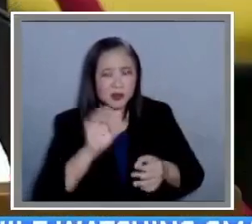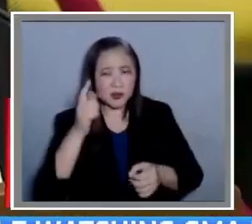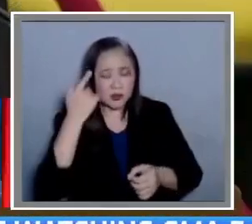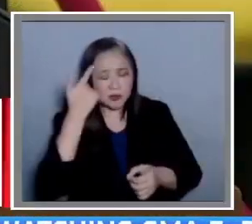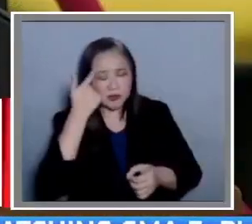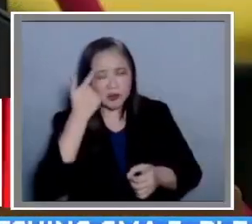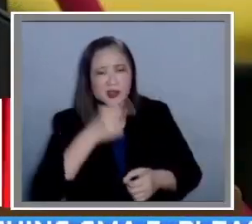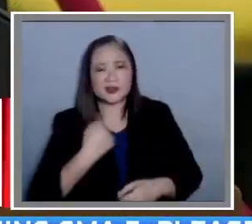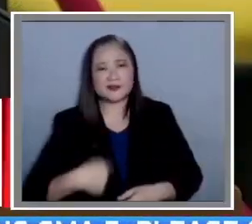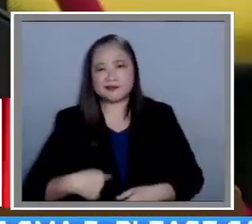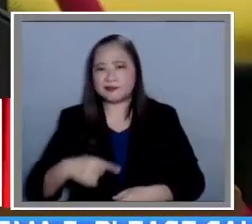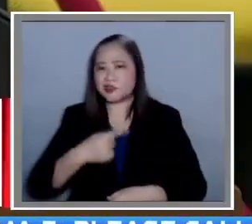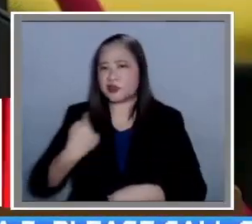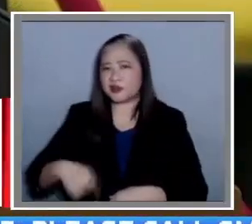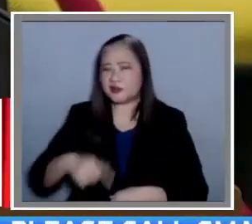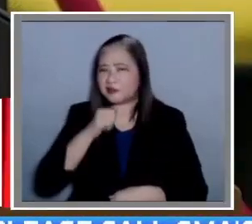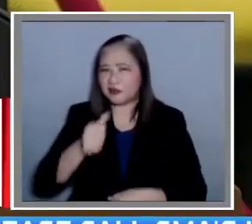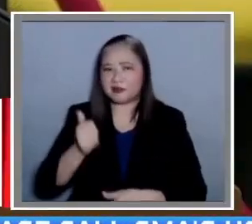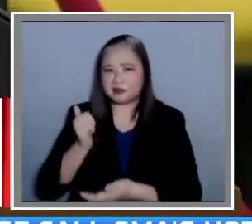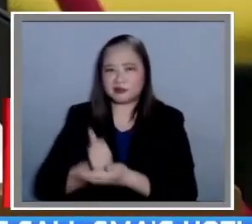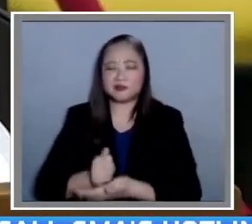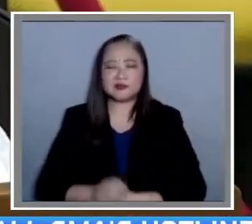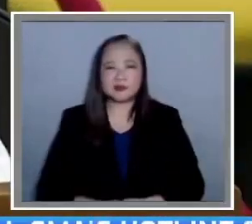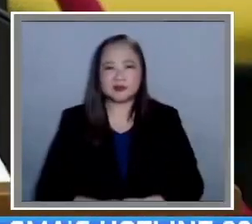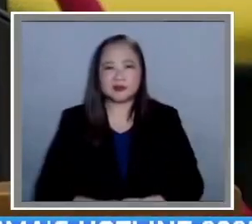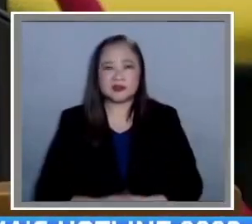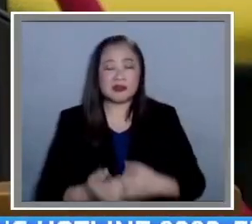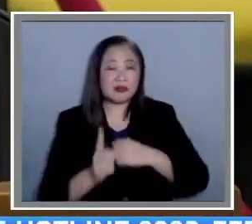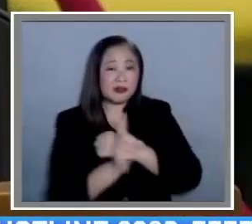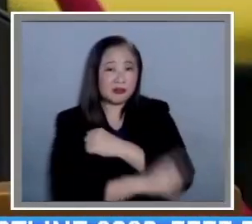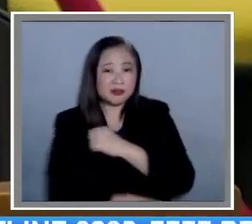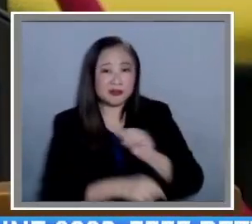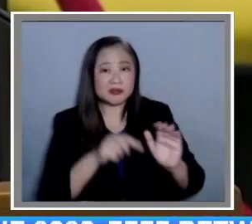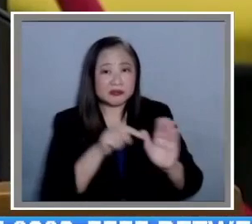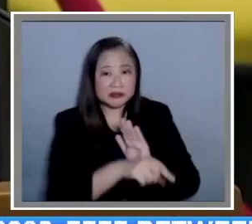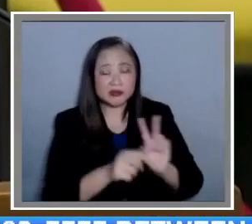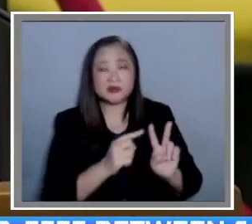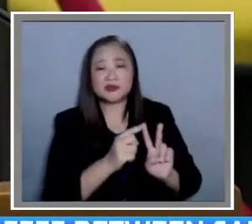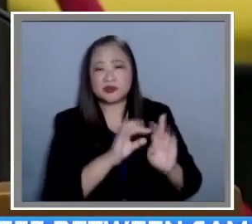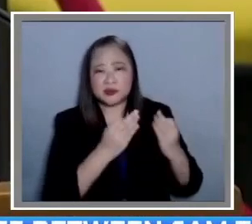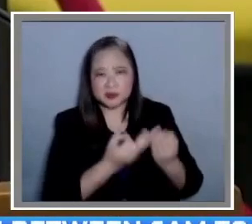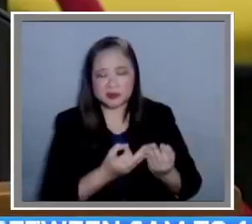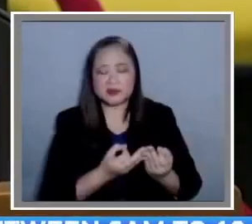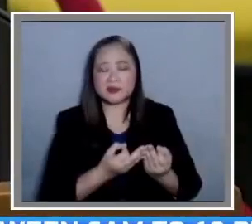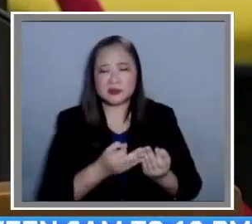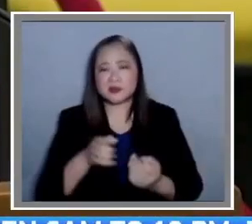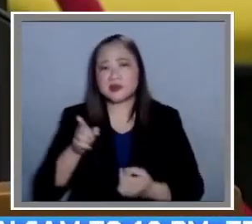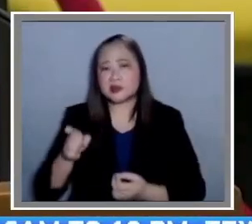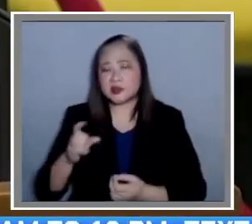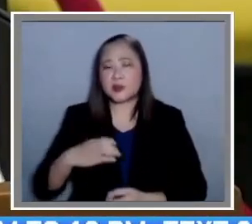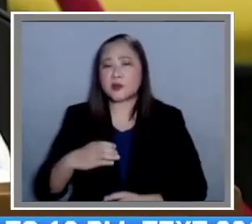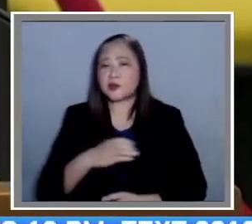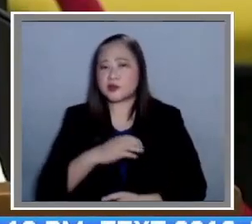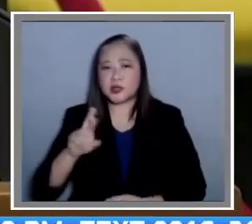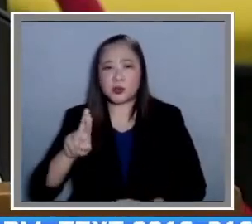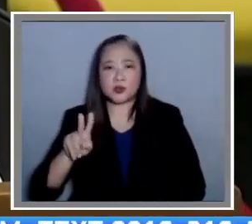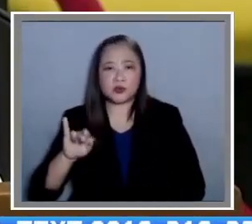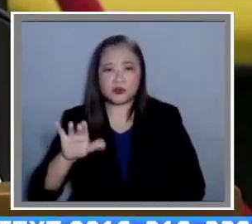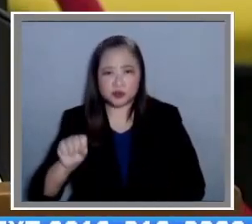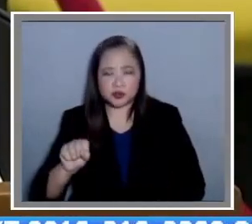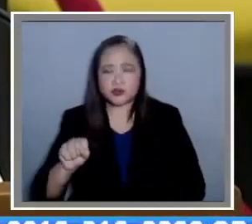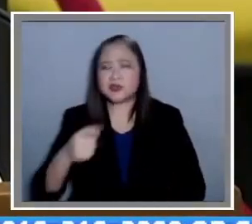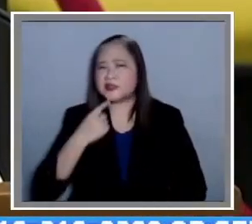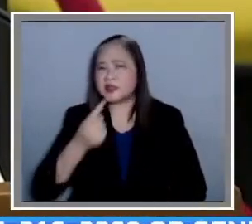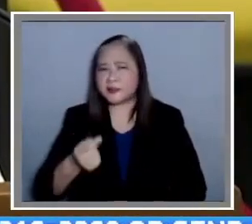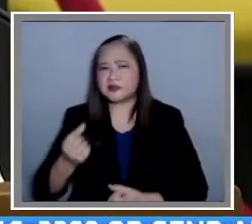kasunod ng pagbitay pano kalala ni Cagayan de Oro representative rufos Rodriguez bitayin din ang mga chinong